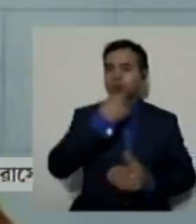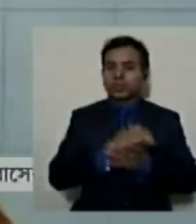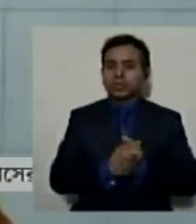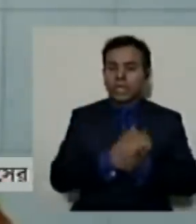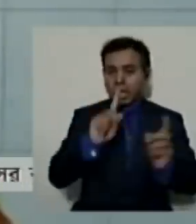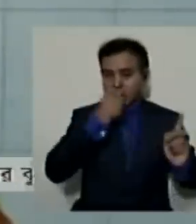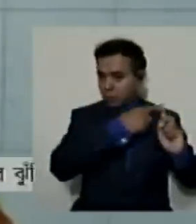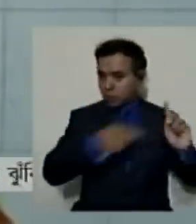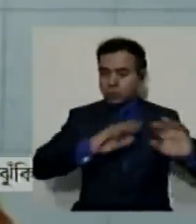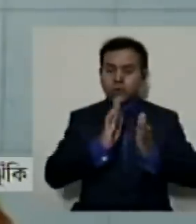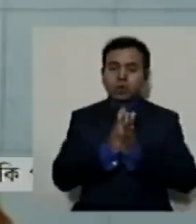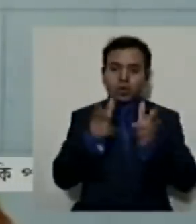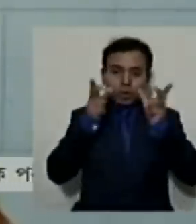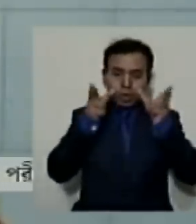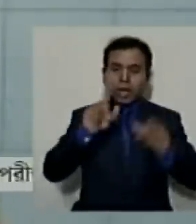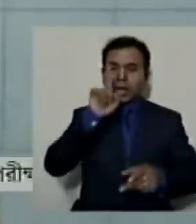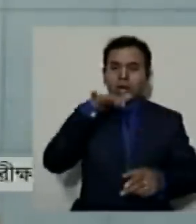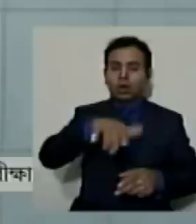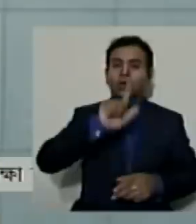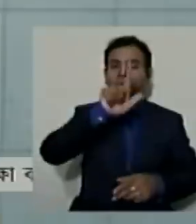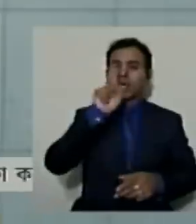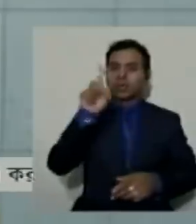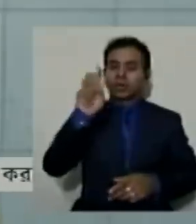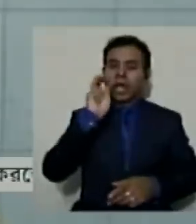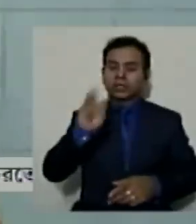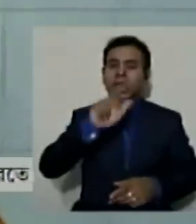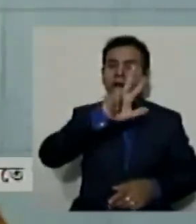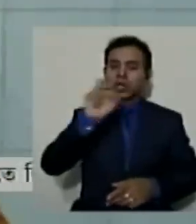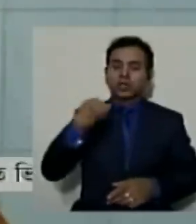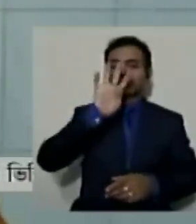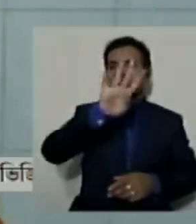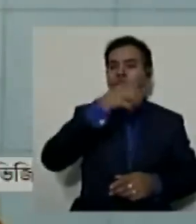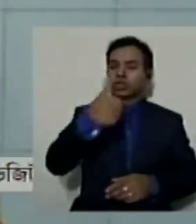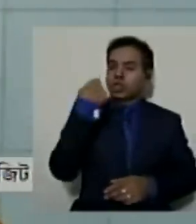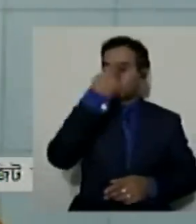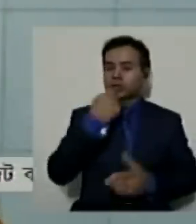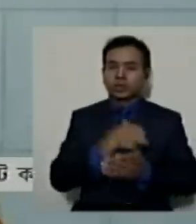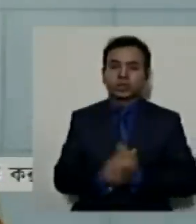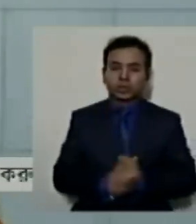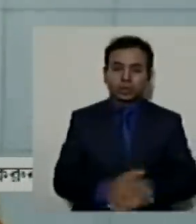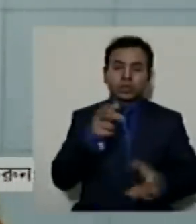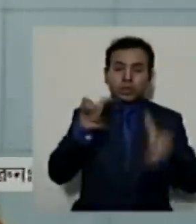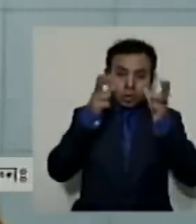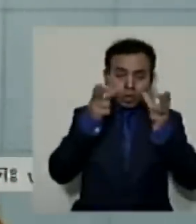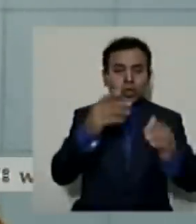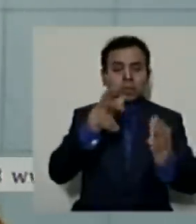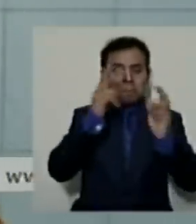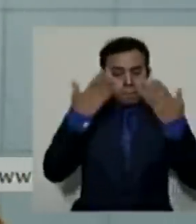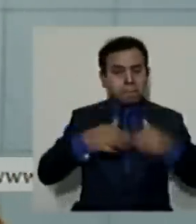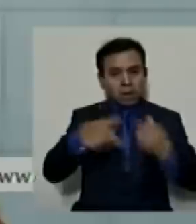1,71,846 জন। কোয়ারেন্টাইন থেকে 24 ঘন্টায় ছাড় পেয়েছেন 5,095 জন এবং এ পর্যন্ত ছাড়